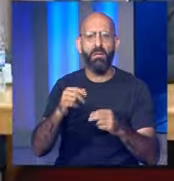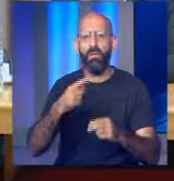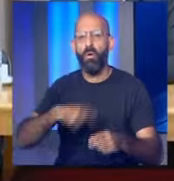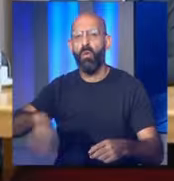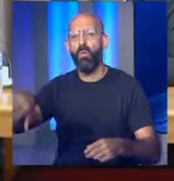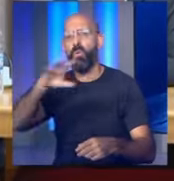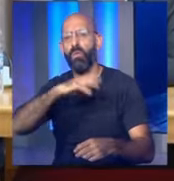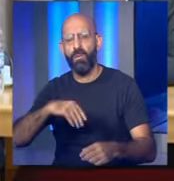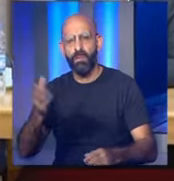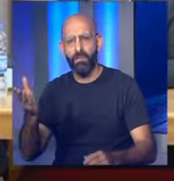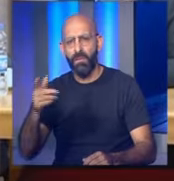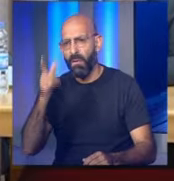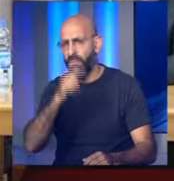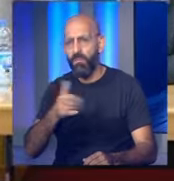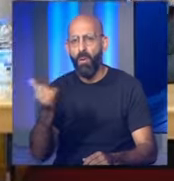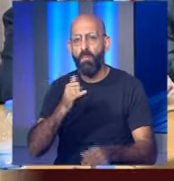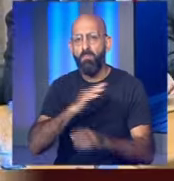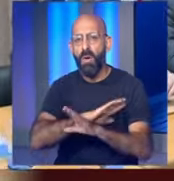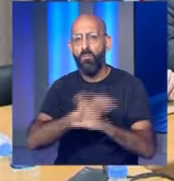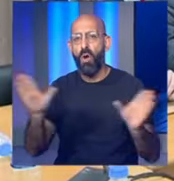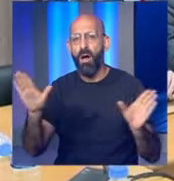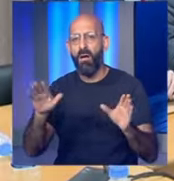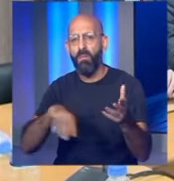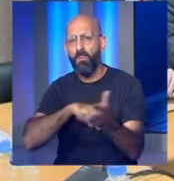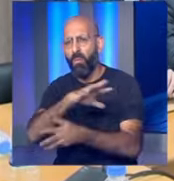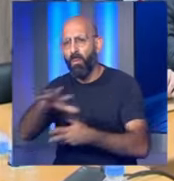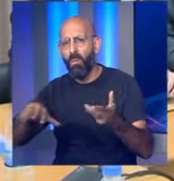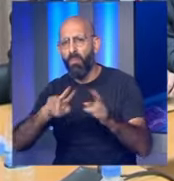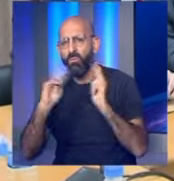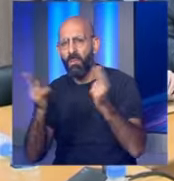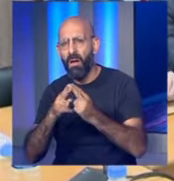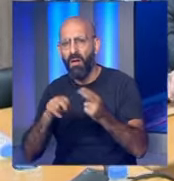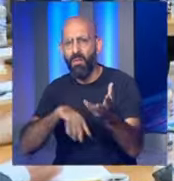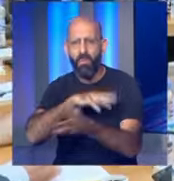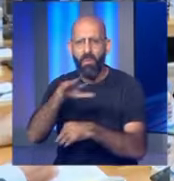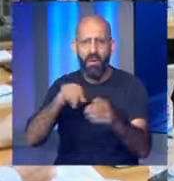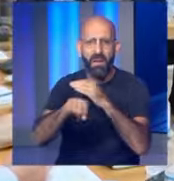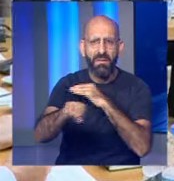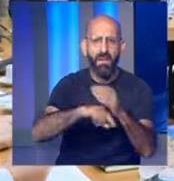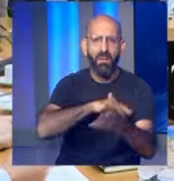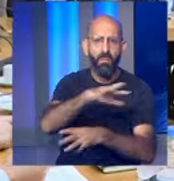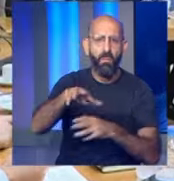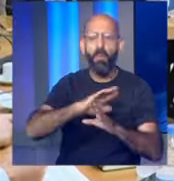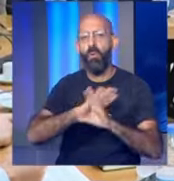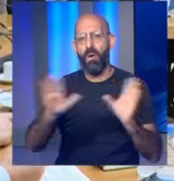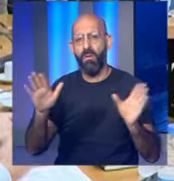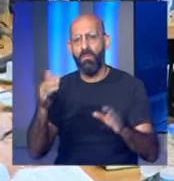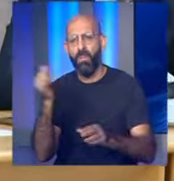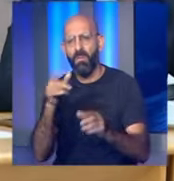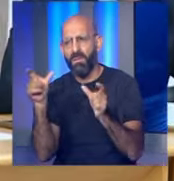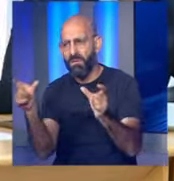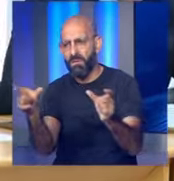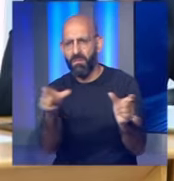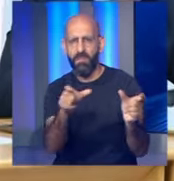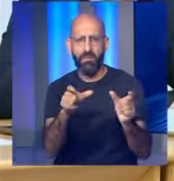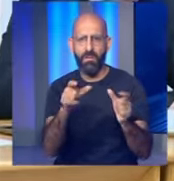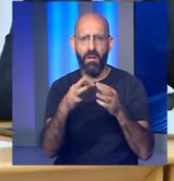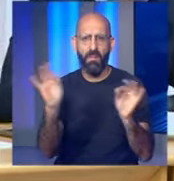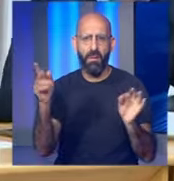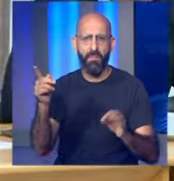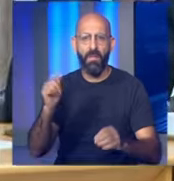بكامل واجباتها حفاظا على أمن النازحين اللبنانيين والمقيمين ومنع أي وجود مسلح سواء من المجتمع النازح